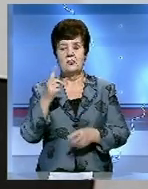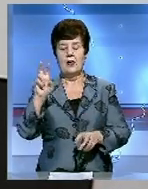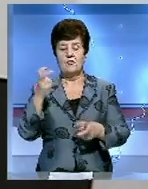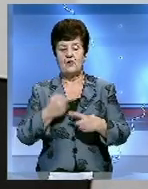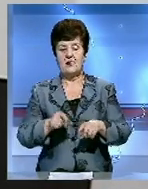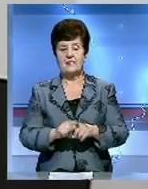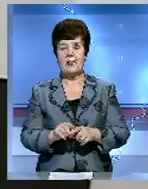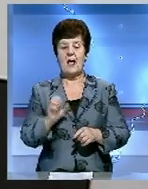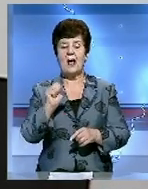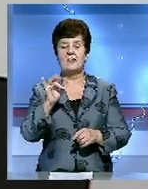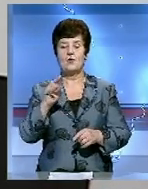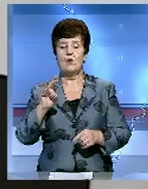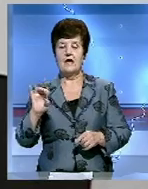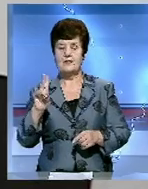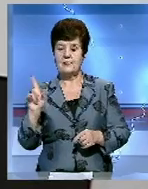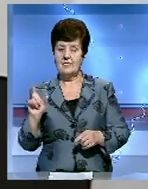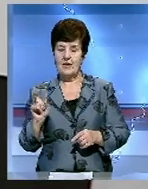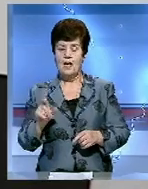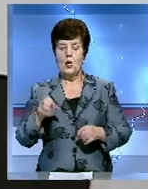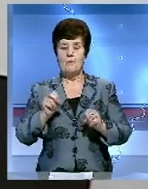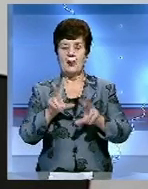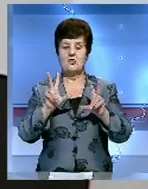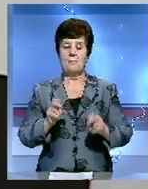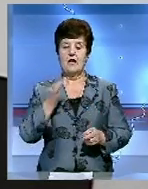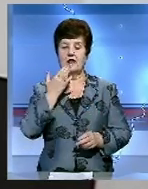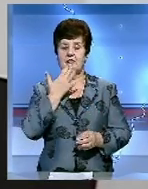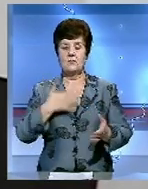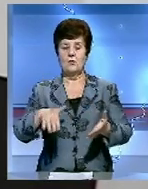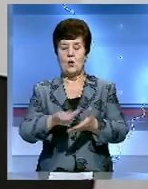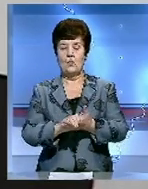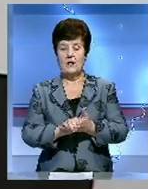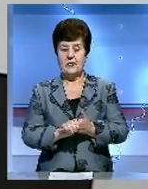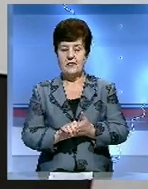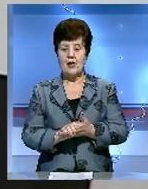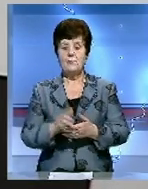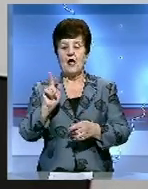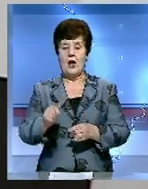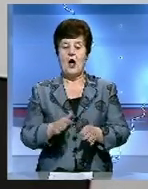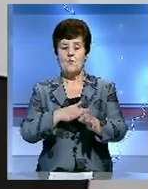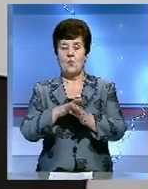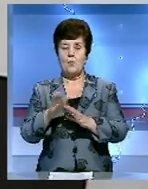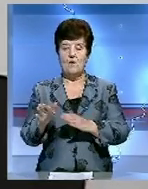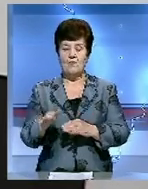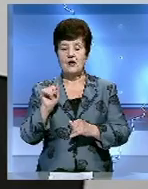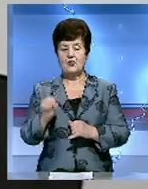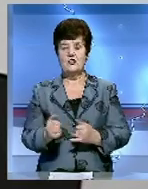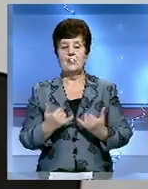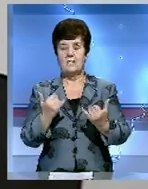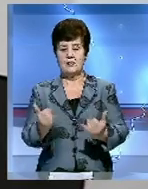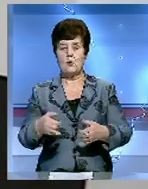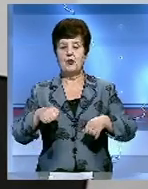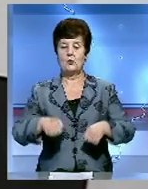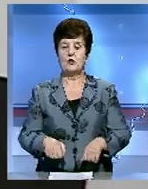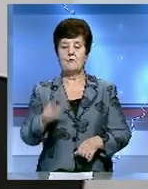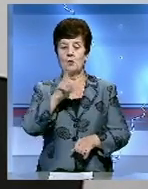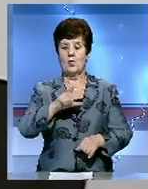stipulează unul din scopurile principale ale Națiunilor Unite, în primul rând de a promova și încuraja respectul pentru drepturile omului